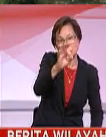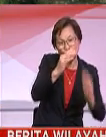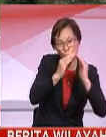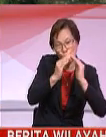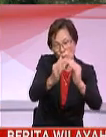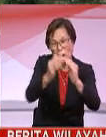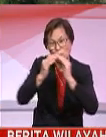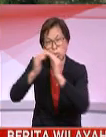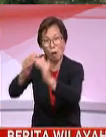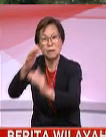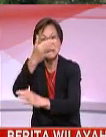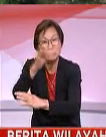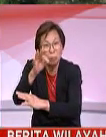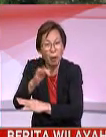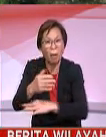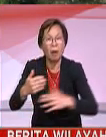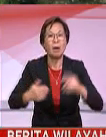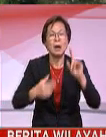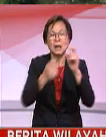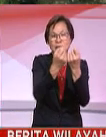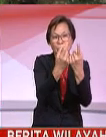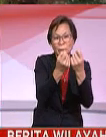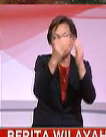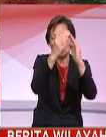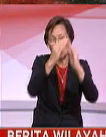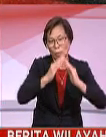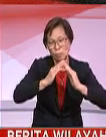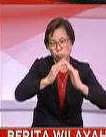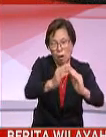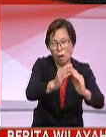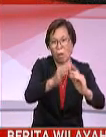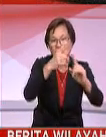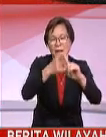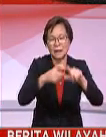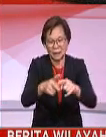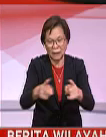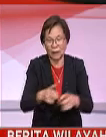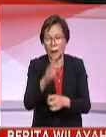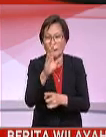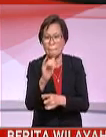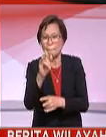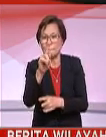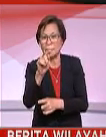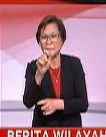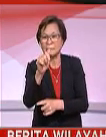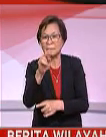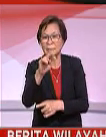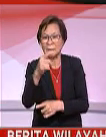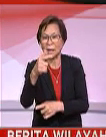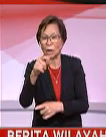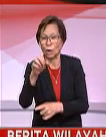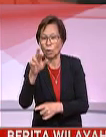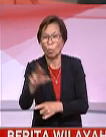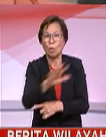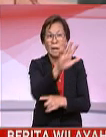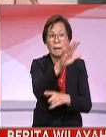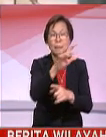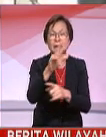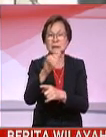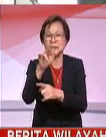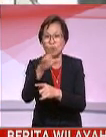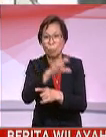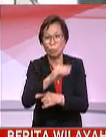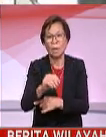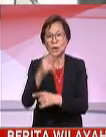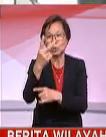rumah panjang berkenaan, sebanyak 11 buah rumah panjang dari daerah Bintango, 5 buah dari daerah Sibu,